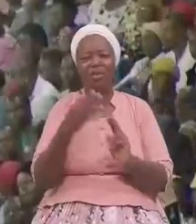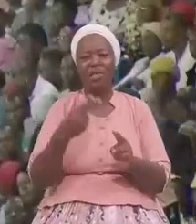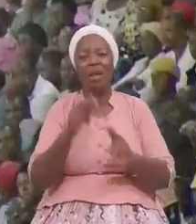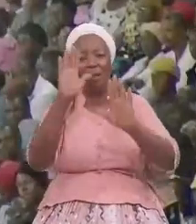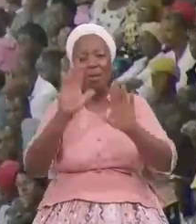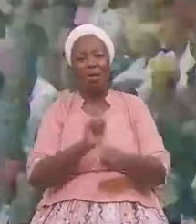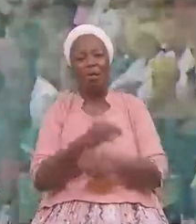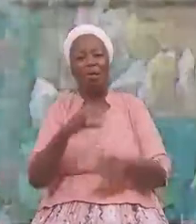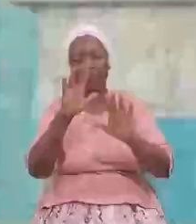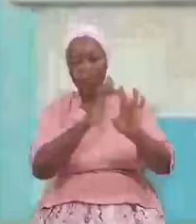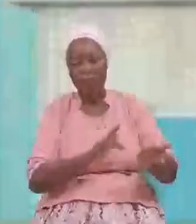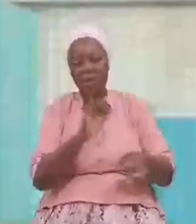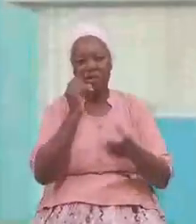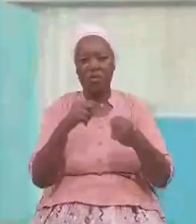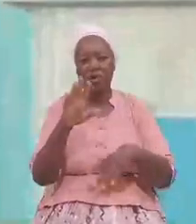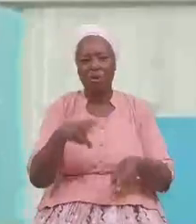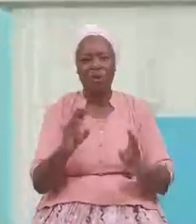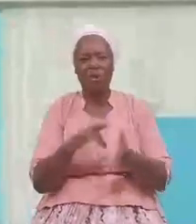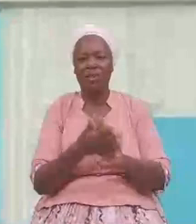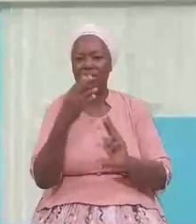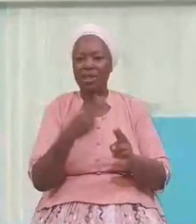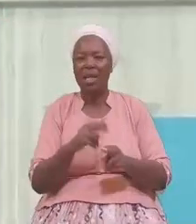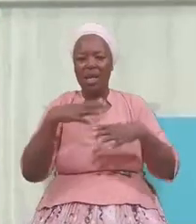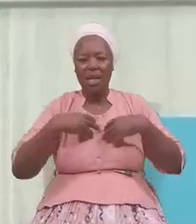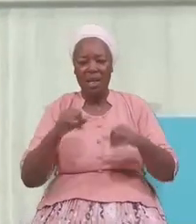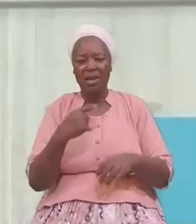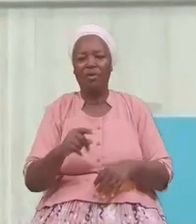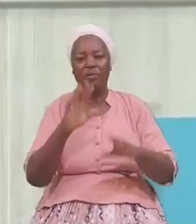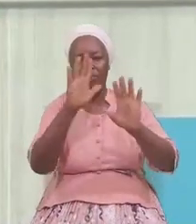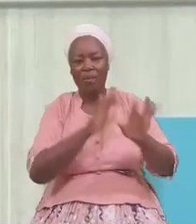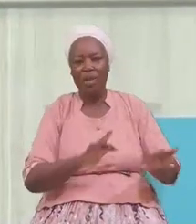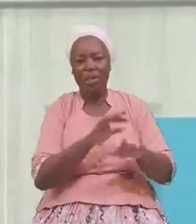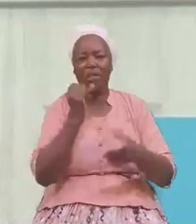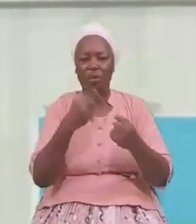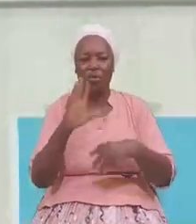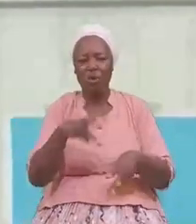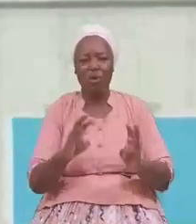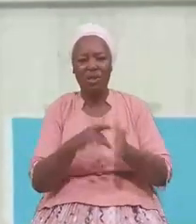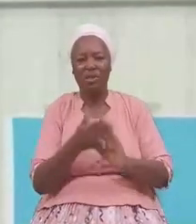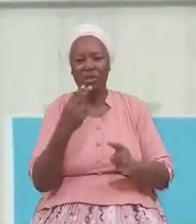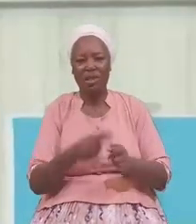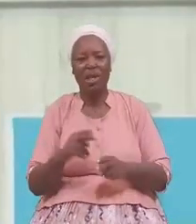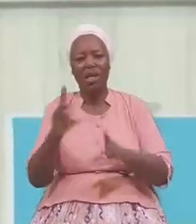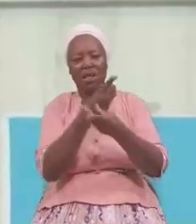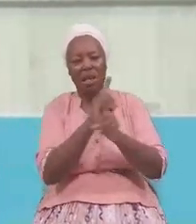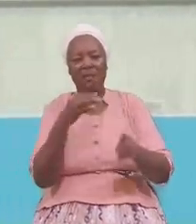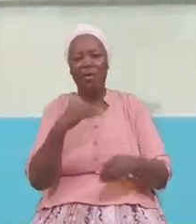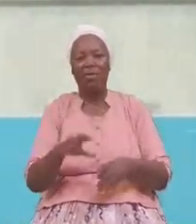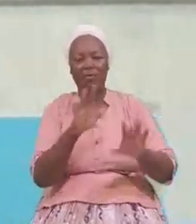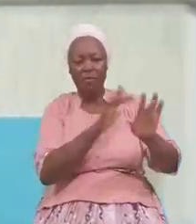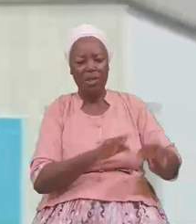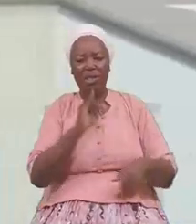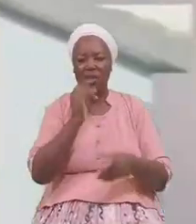pour toi. La guérison de miséricorde vient pour toi. La délivrance de miséricorde vient pour toi.